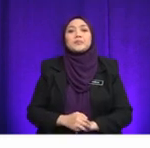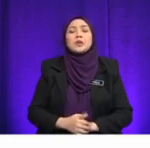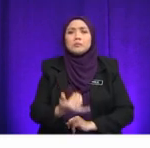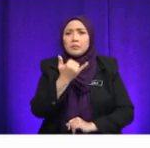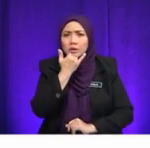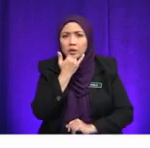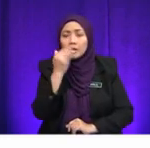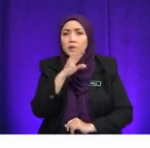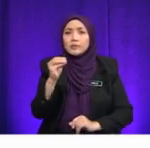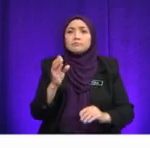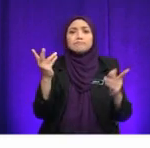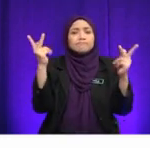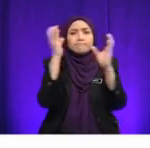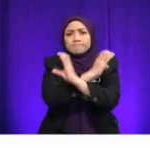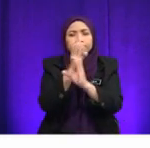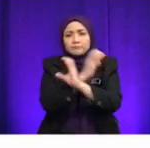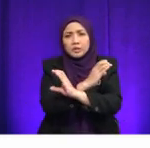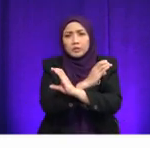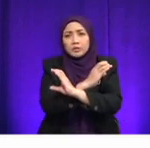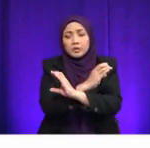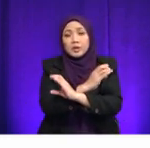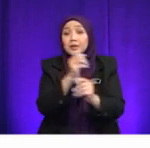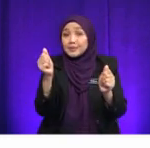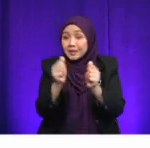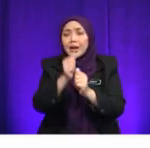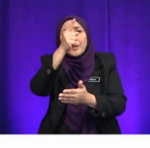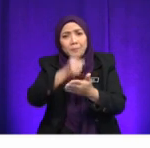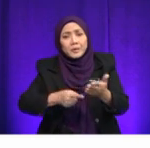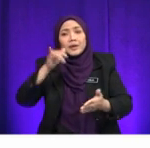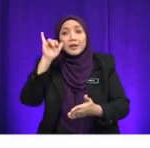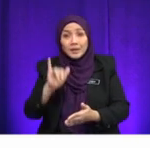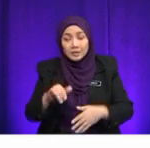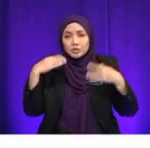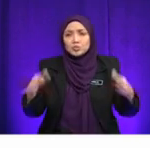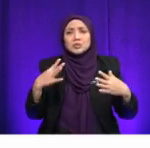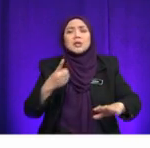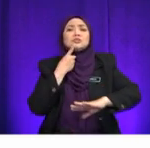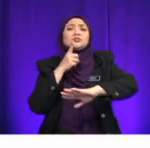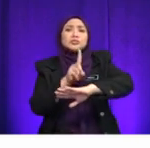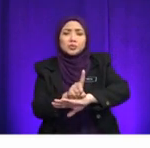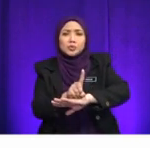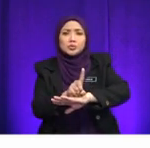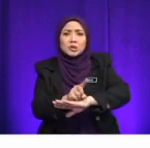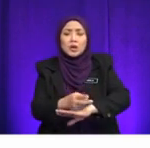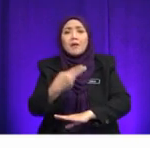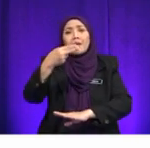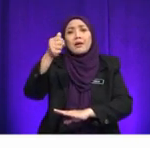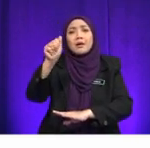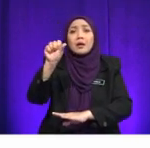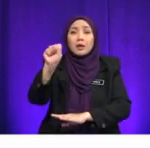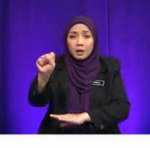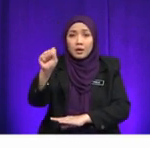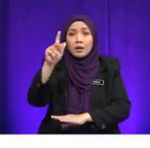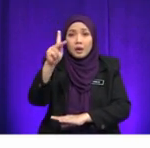apakah yang telah dipersetujui jadi ini juga telah menafikan hak rakyat Sarawak untuk menta'bes Rawa itu